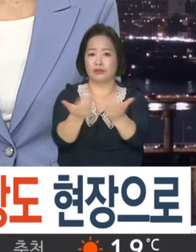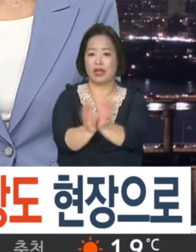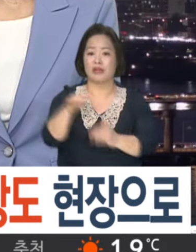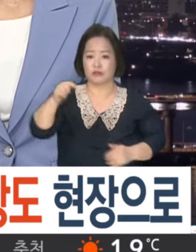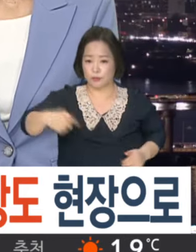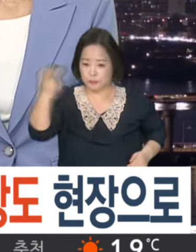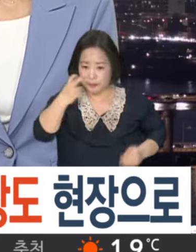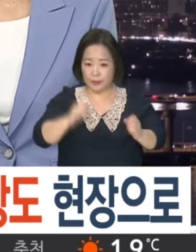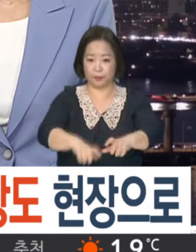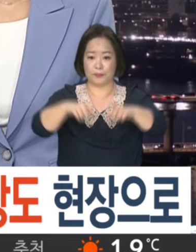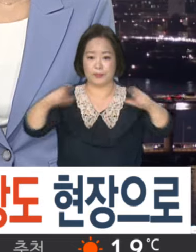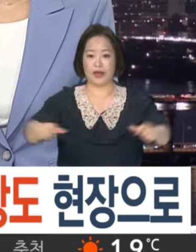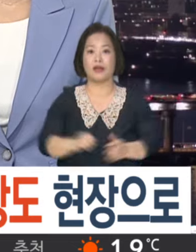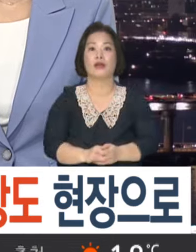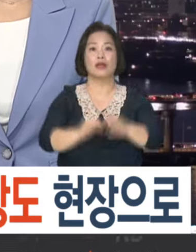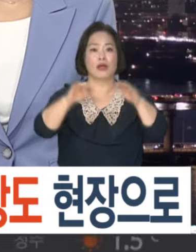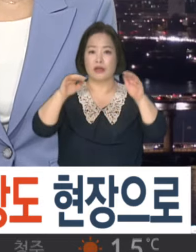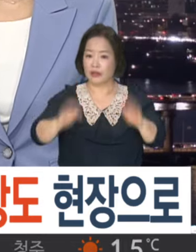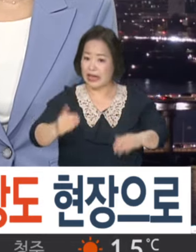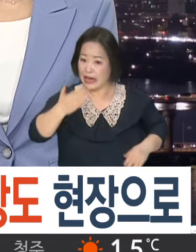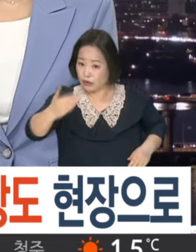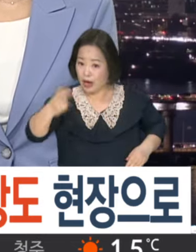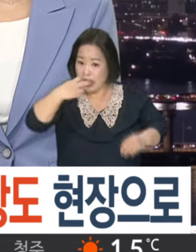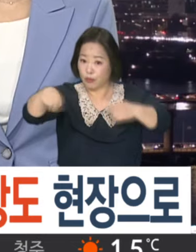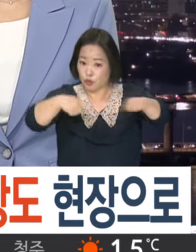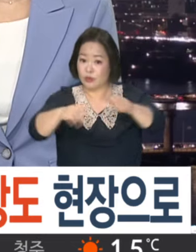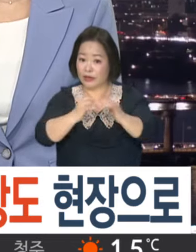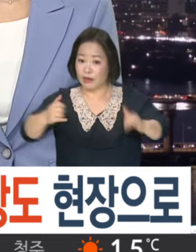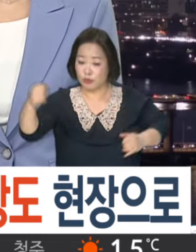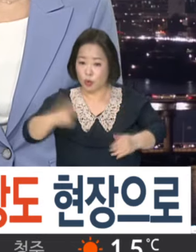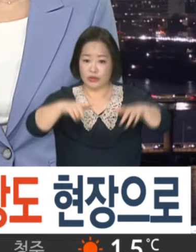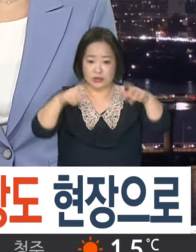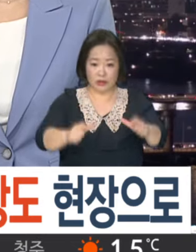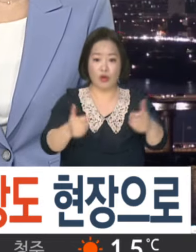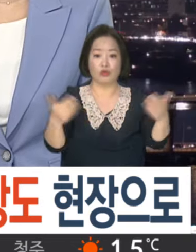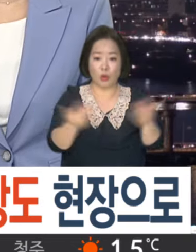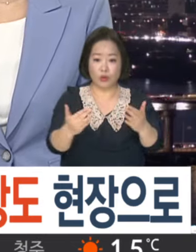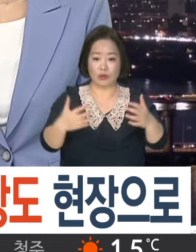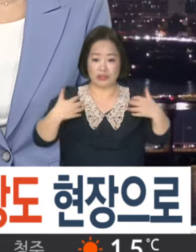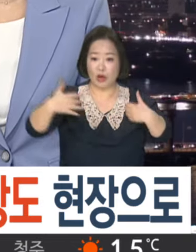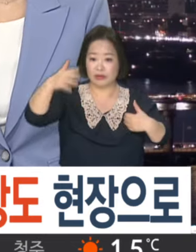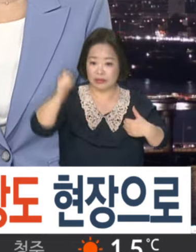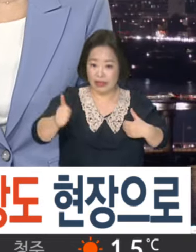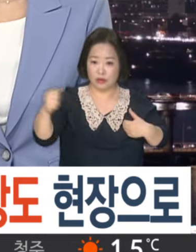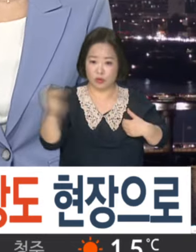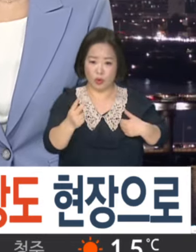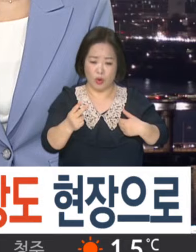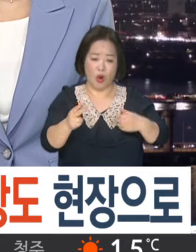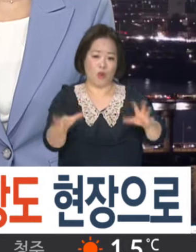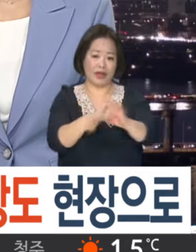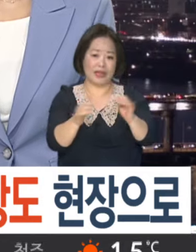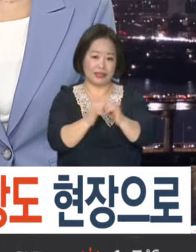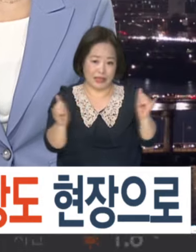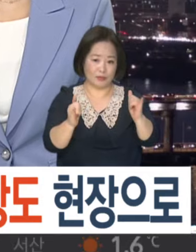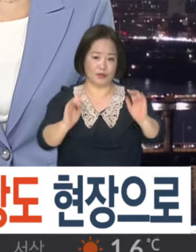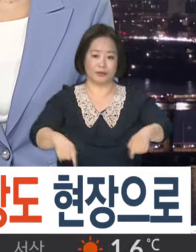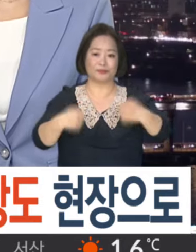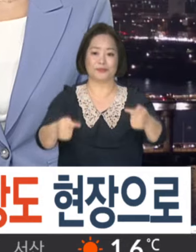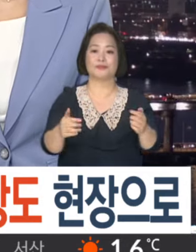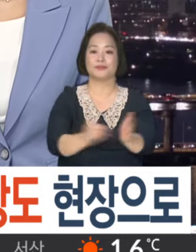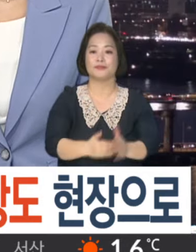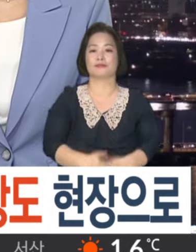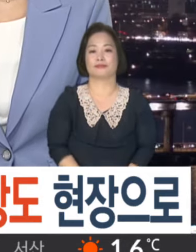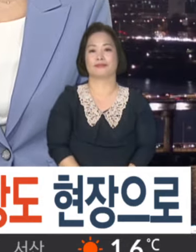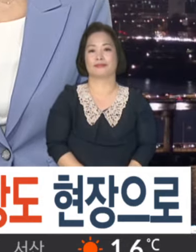단속을 대포 강화했습니다네 가용한 감독관은 물론 지역 노동 청장과 간부들까지 현장으로 나갔습니다 안체